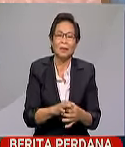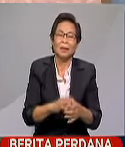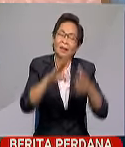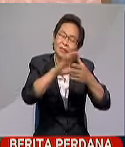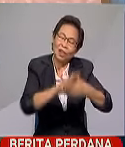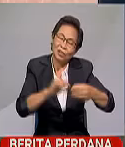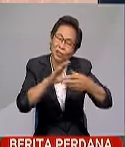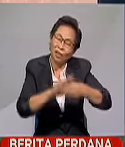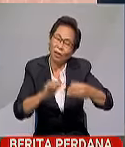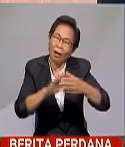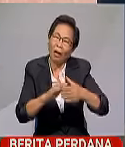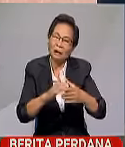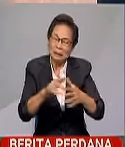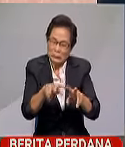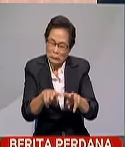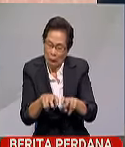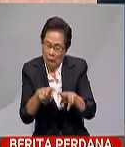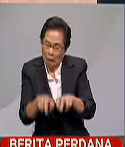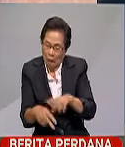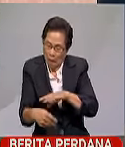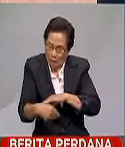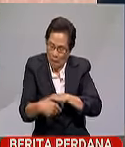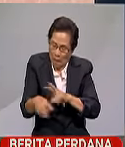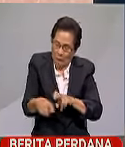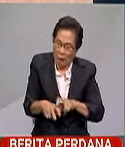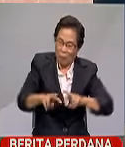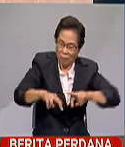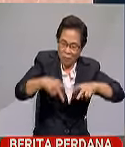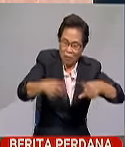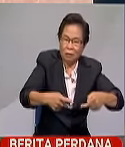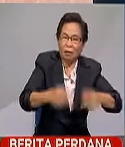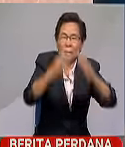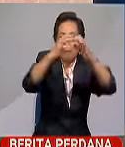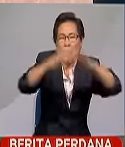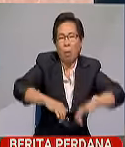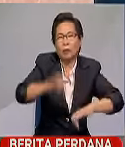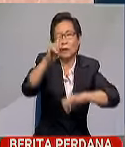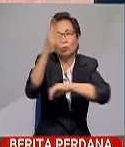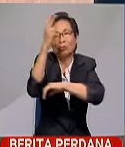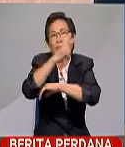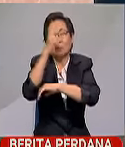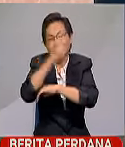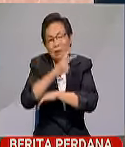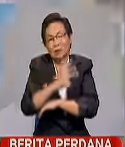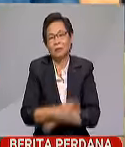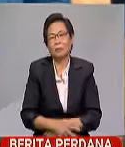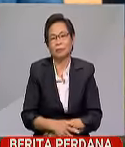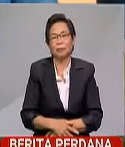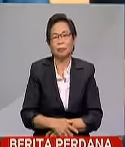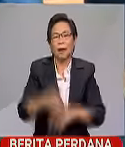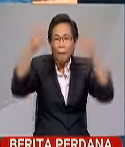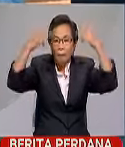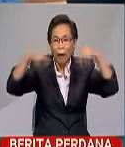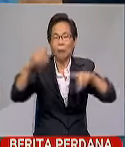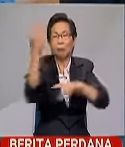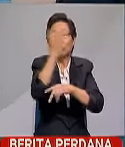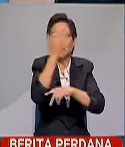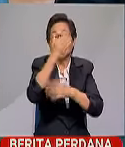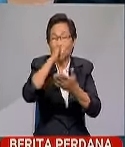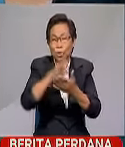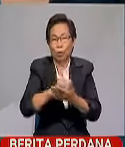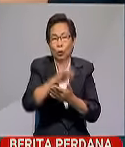berkisar bagaimana ketamakan terhadap rasuah membawa kepada keruntuhan sebuah kerajaan. Sementara itu, pengarah bagi teater